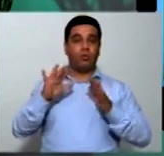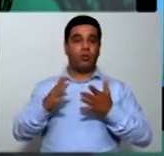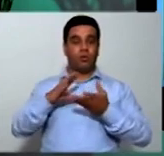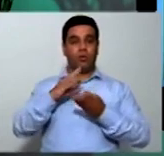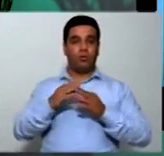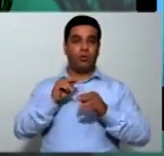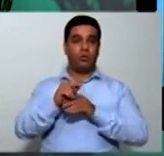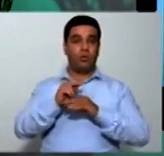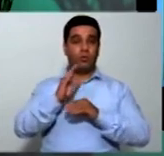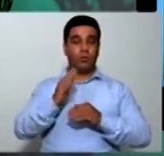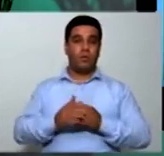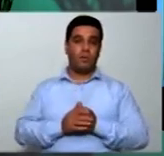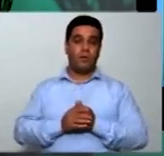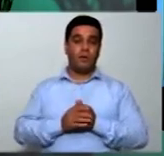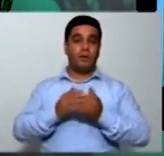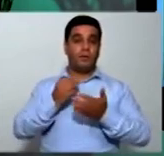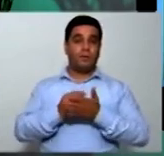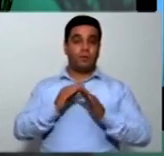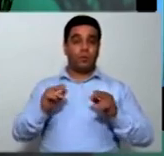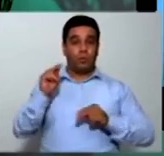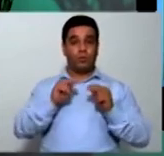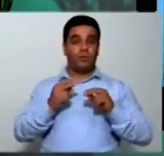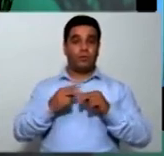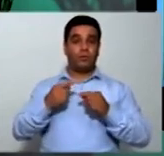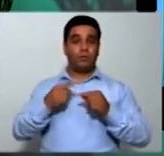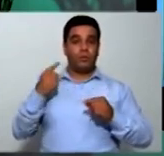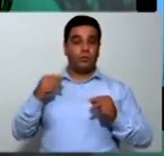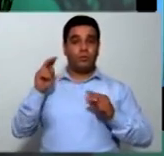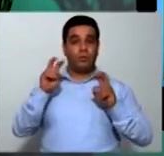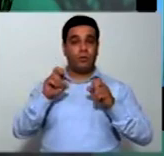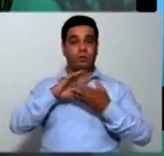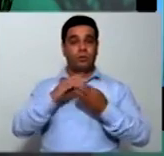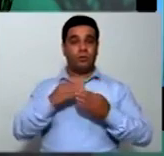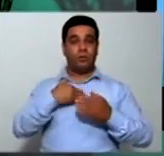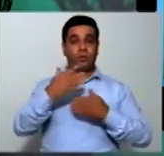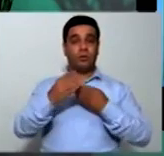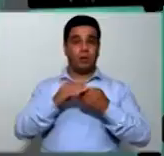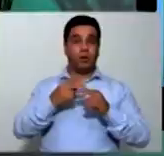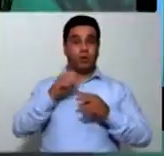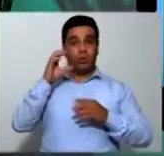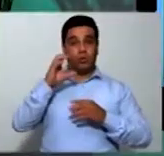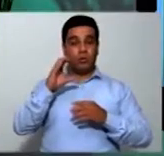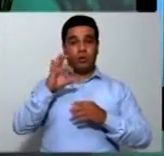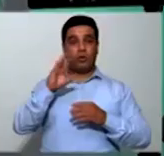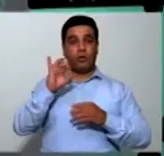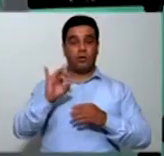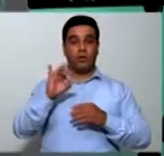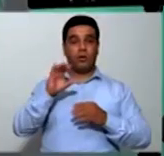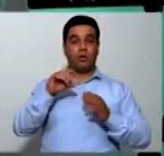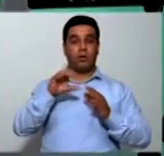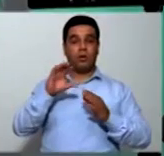oqibatlari. Aziz o'quvchilar, o'tgan mavzuimizda biz sizlar bilan O'zbekiston Sovet